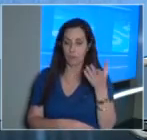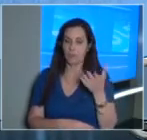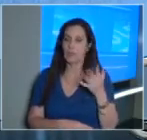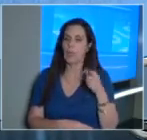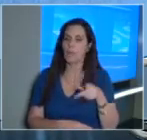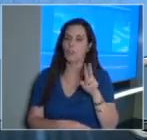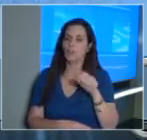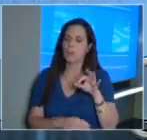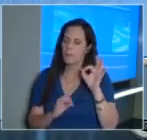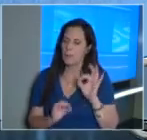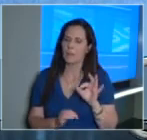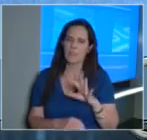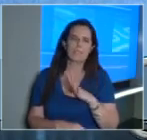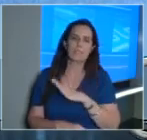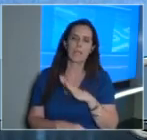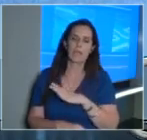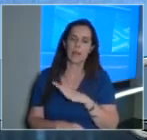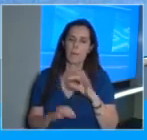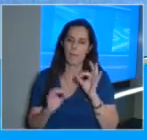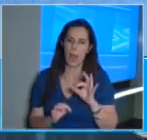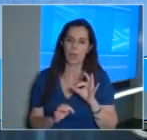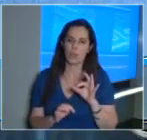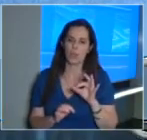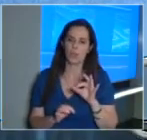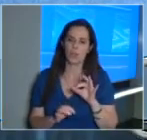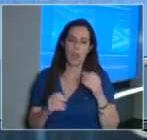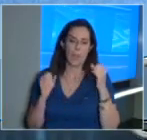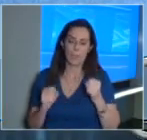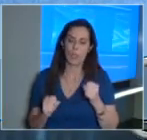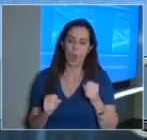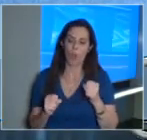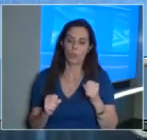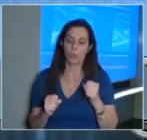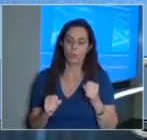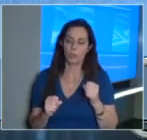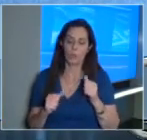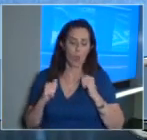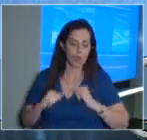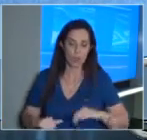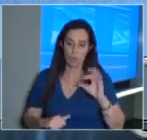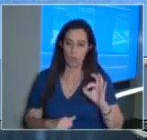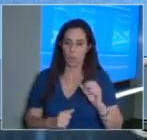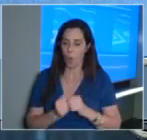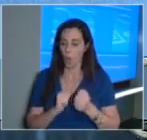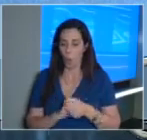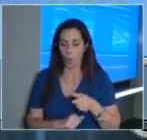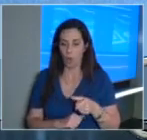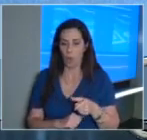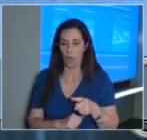עד כמה יש באמת סכנה ממשית לביטחון שלהם, לשלווה שלהם, או